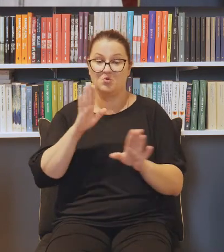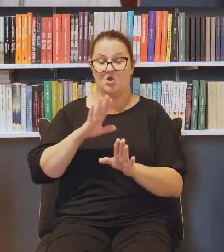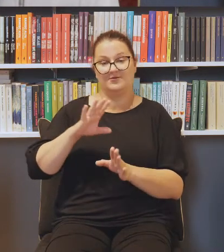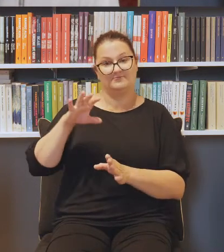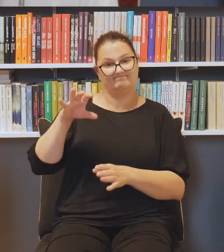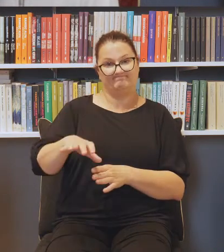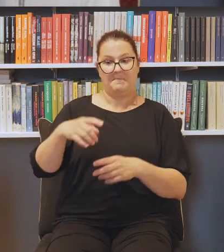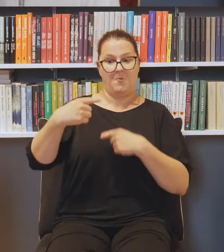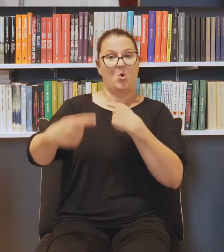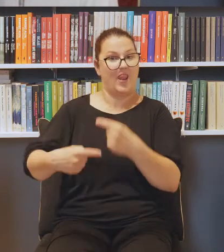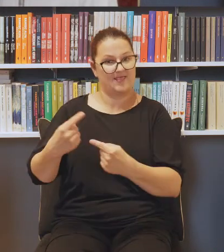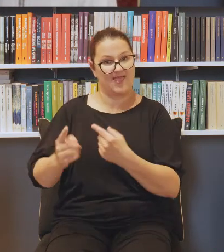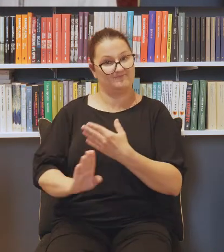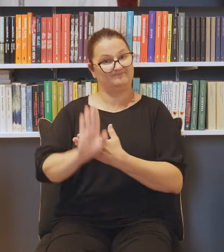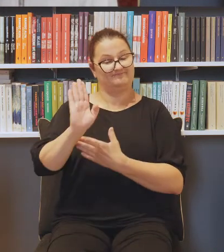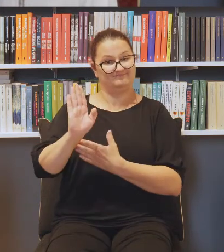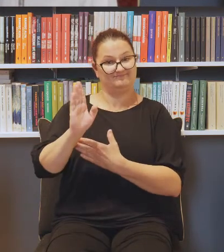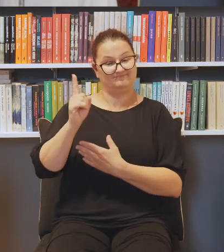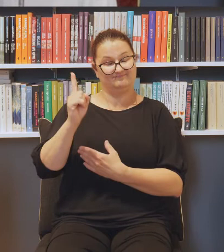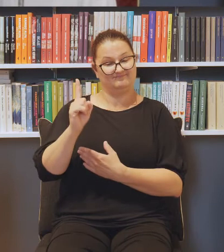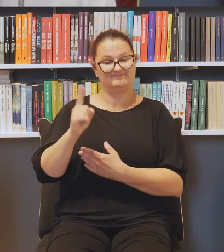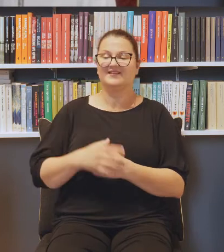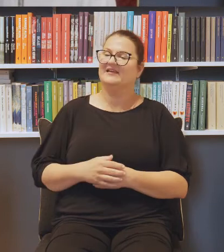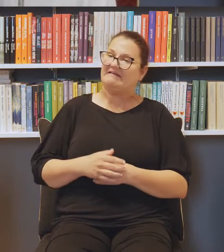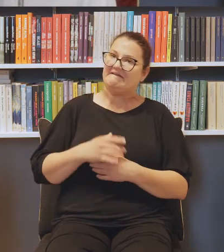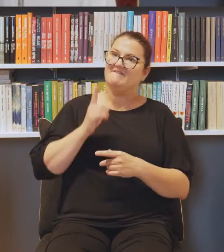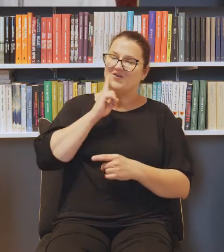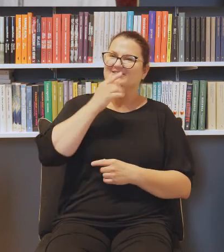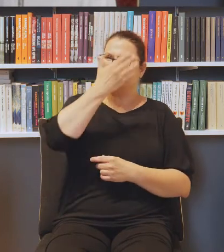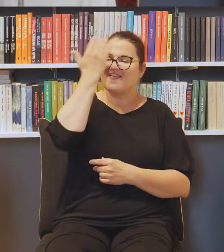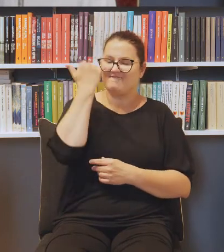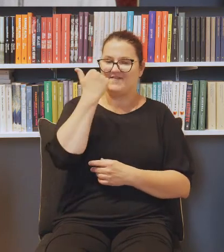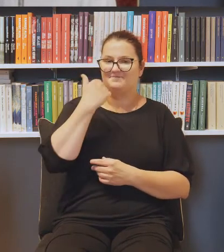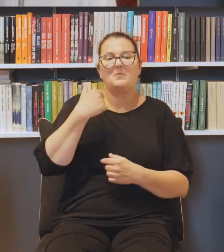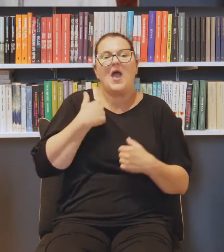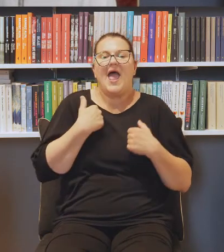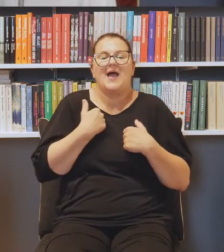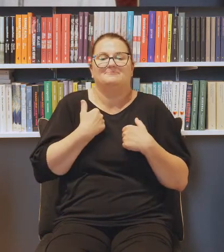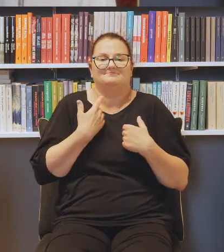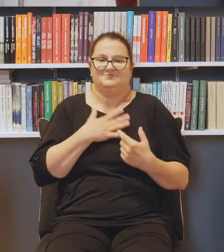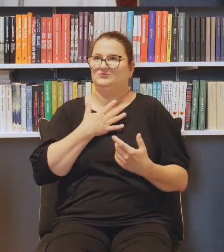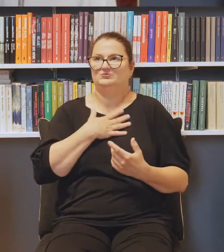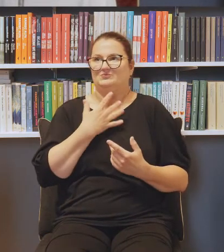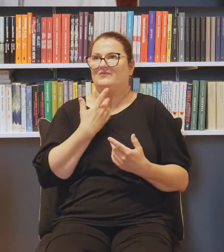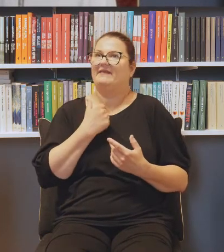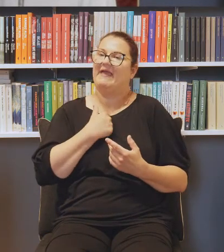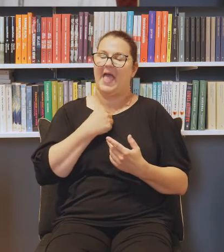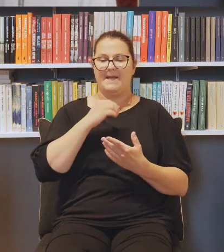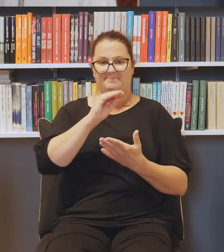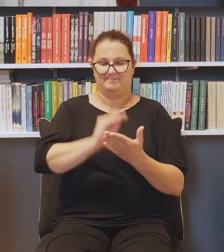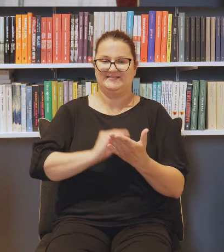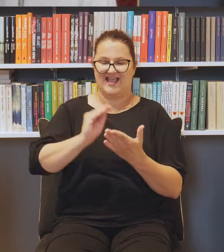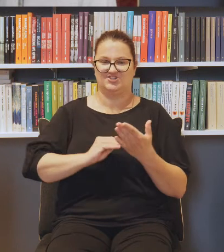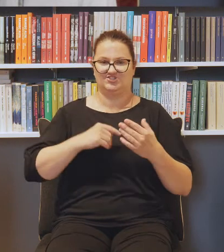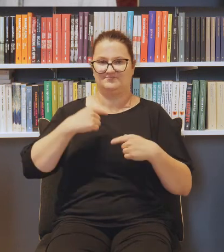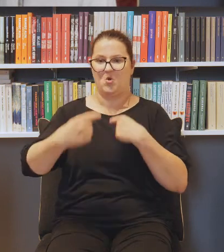generacji? No właśnie nie wiem. Znaczy, Ula ma bardzo mało... Ja w ogóle nie czuję się takim pisarzem generacyjnym,